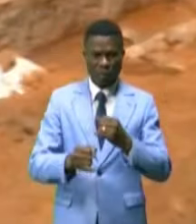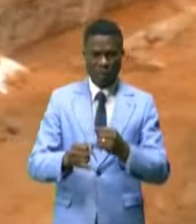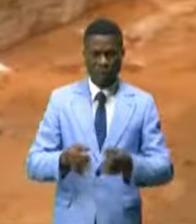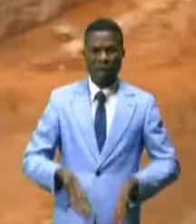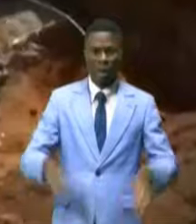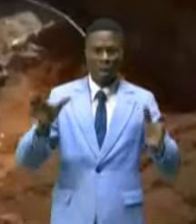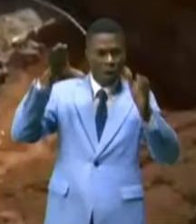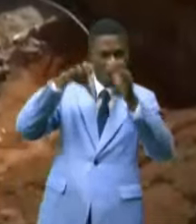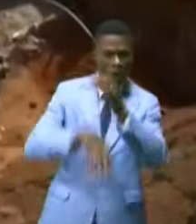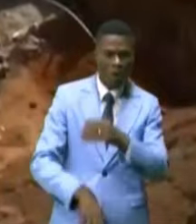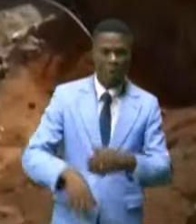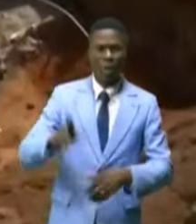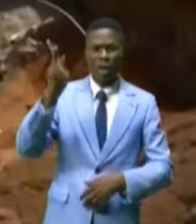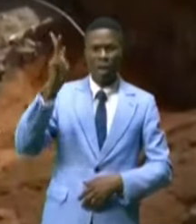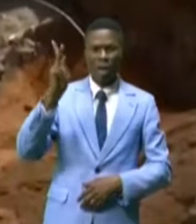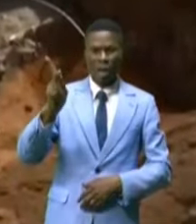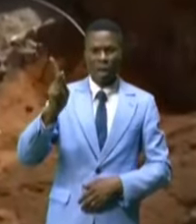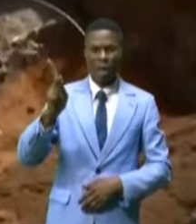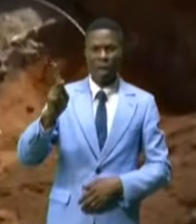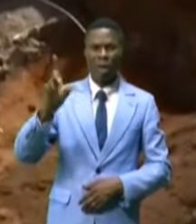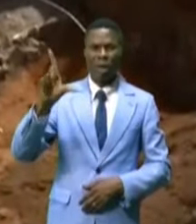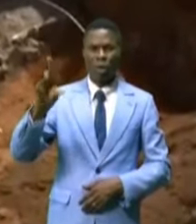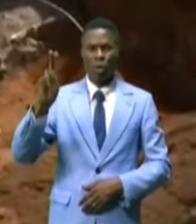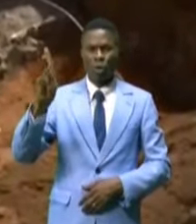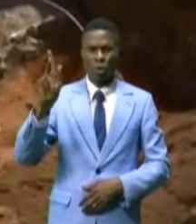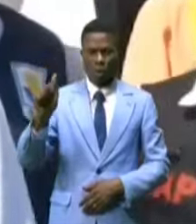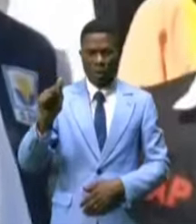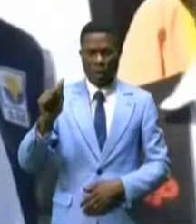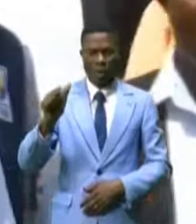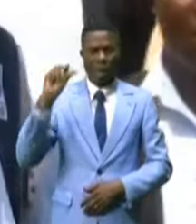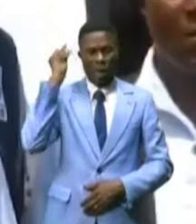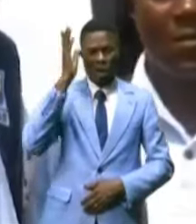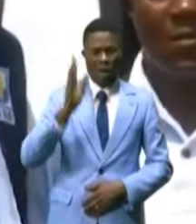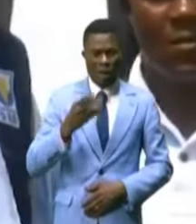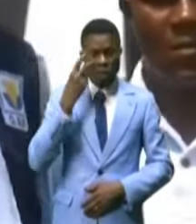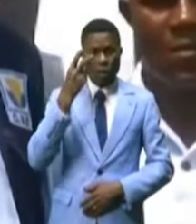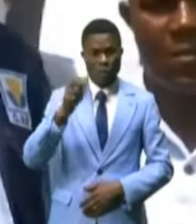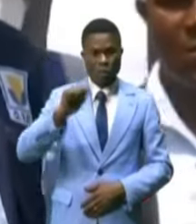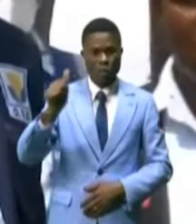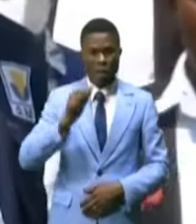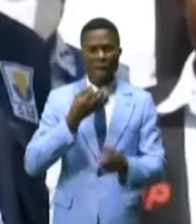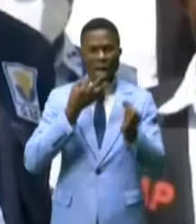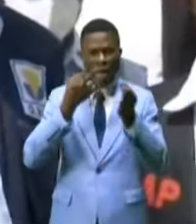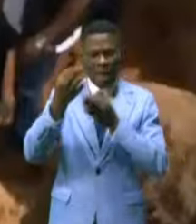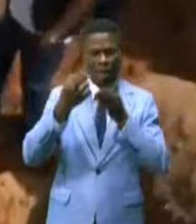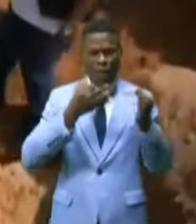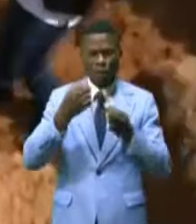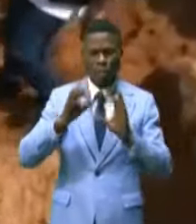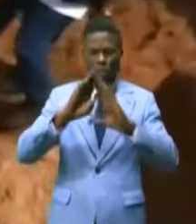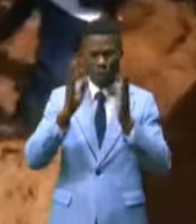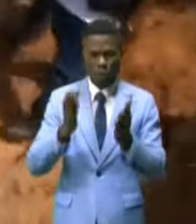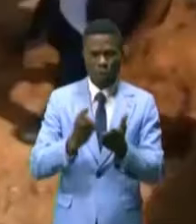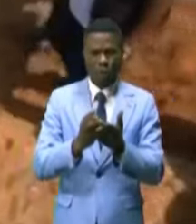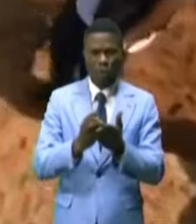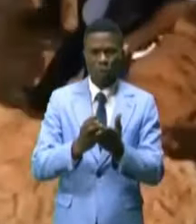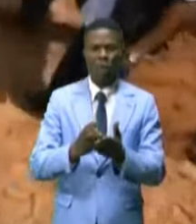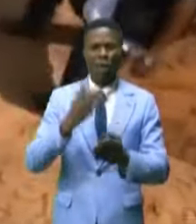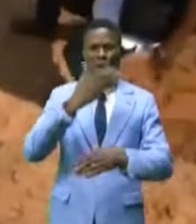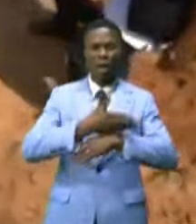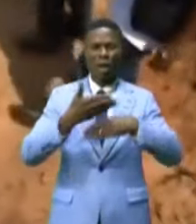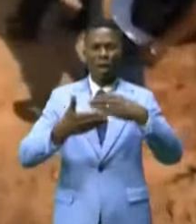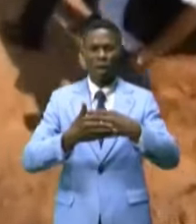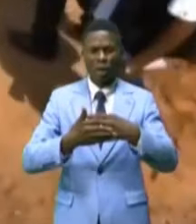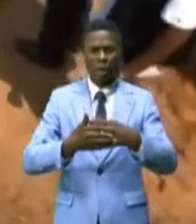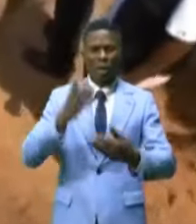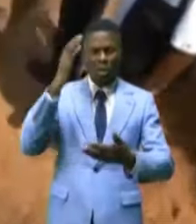l'érosion de Kanyuka, le numéro 1 du Kassai central a suivi religieusement les données et explications techniques mise en chantier pour